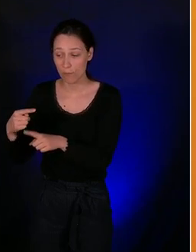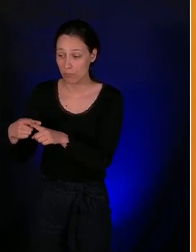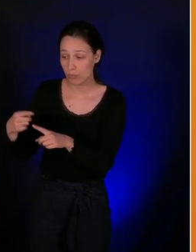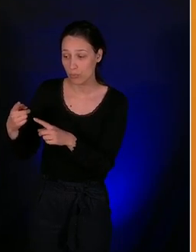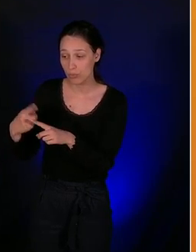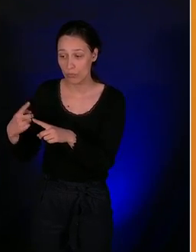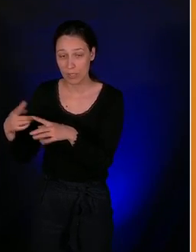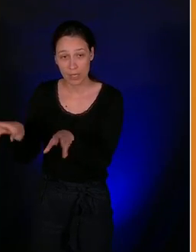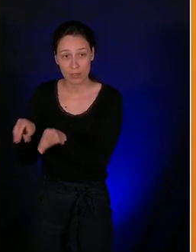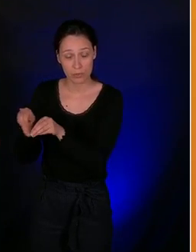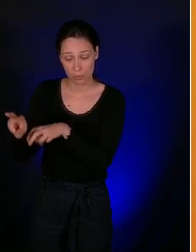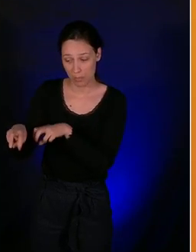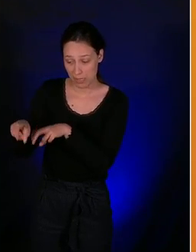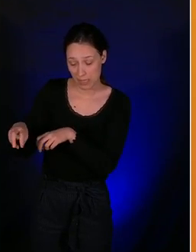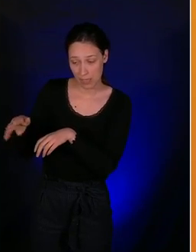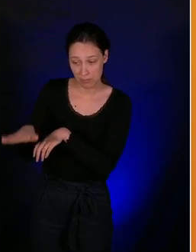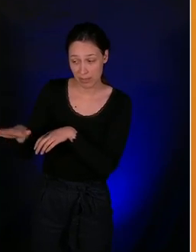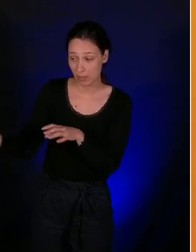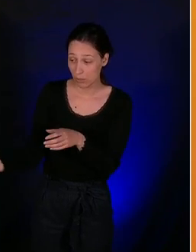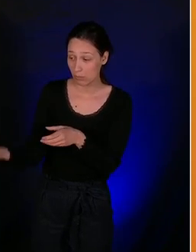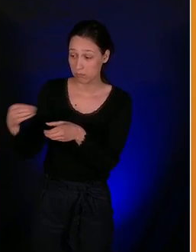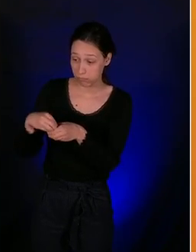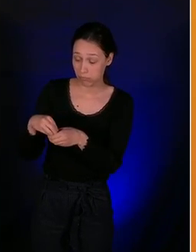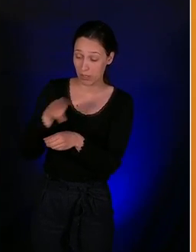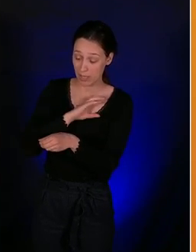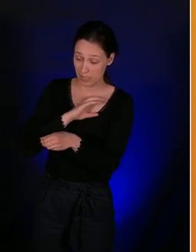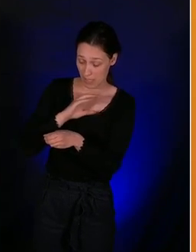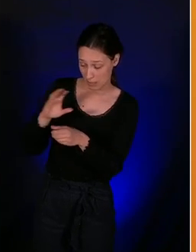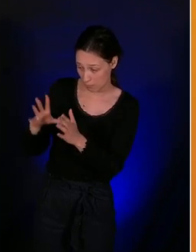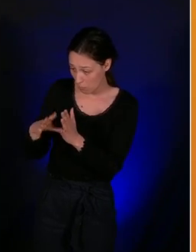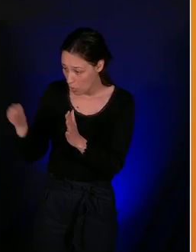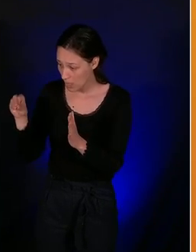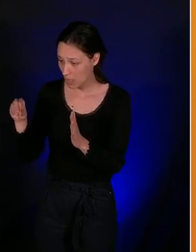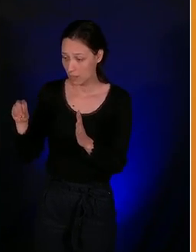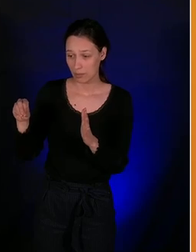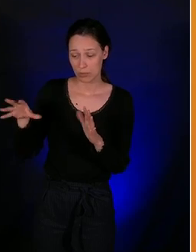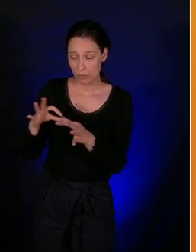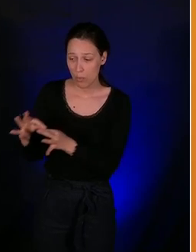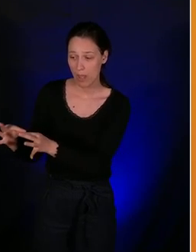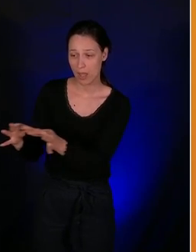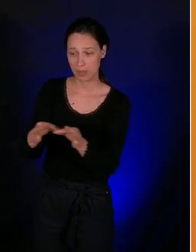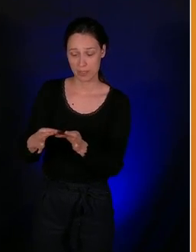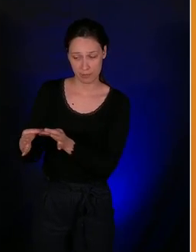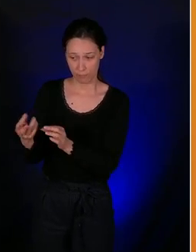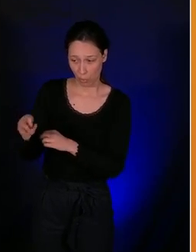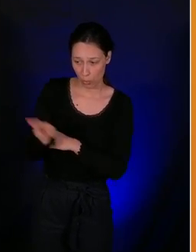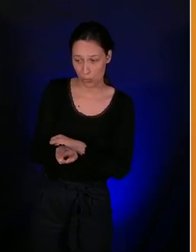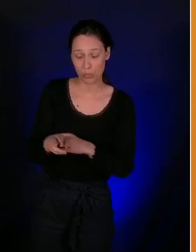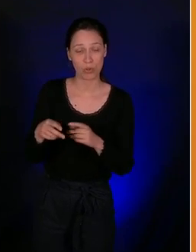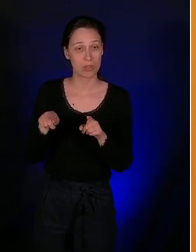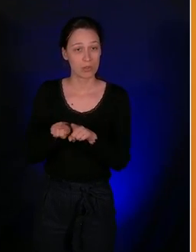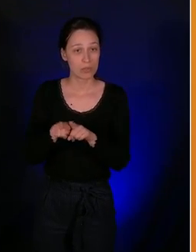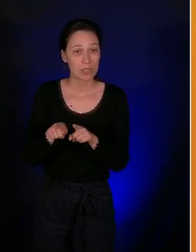autre développement agricole, un système coopératif renouvelé, la nationalisation des grands groupes industriels